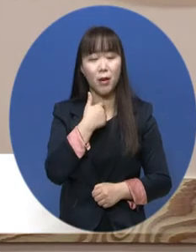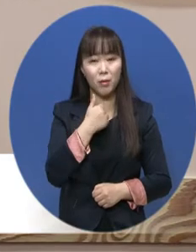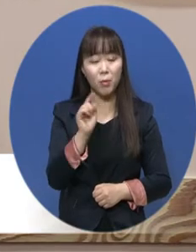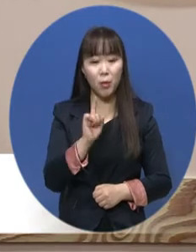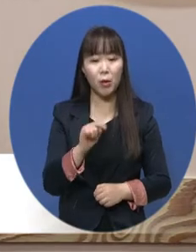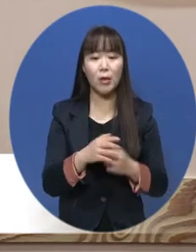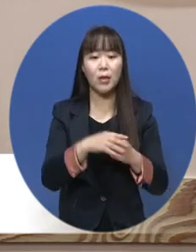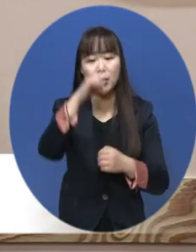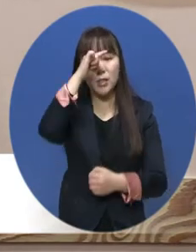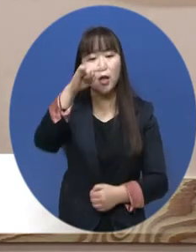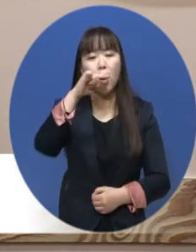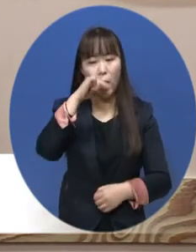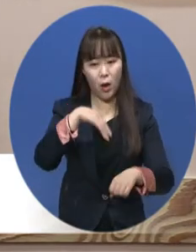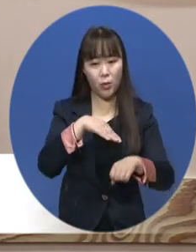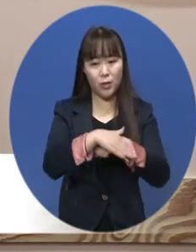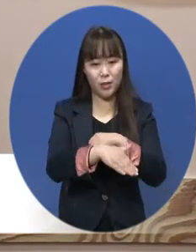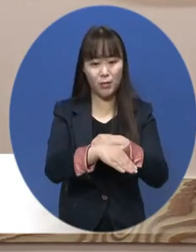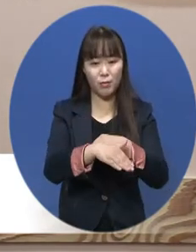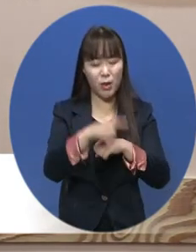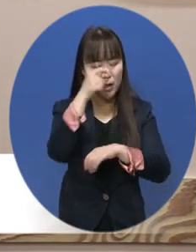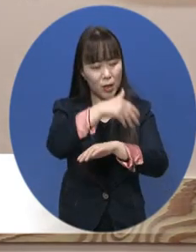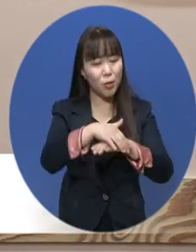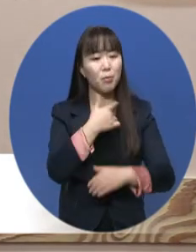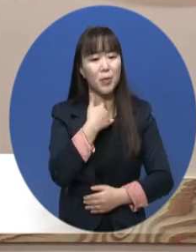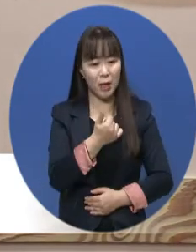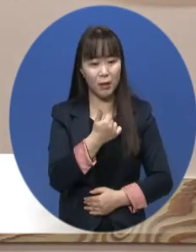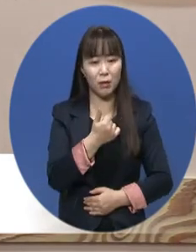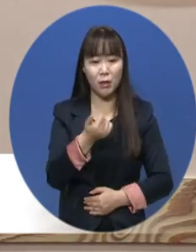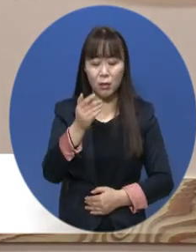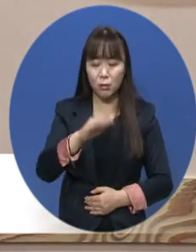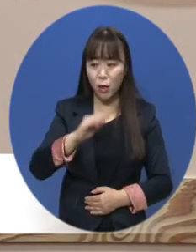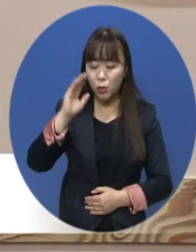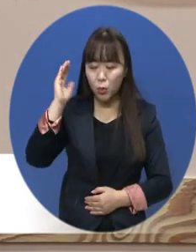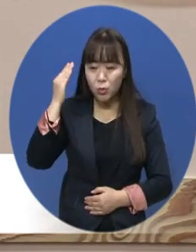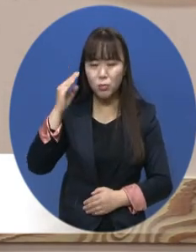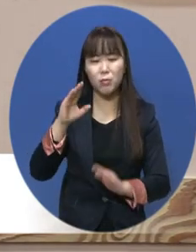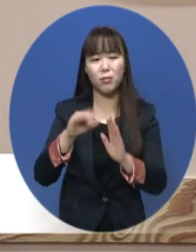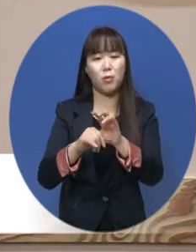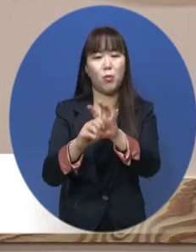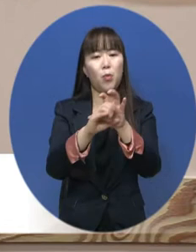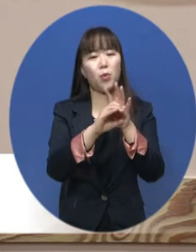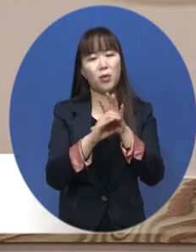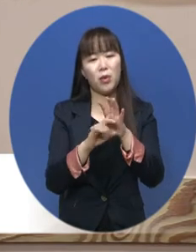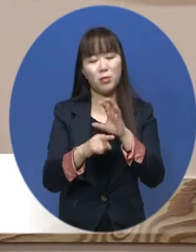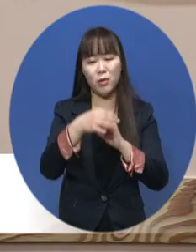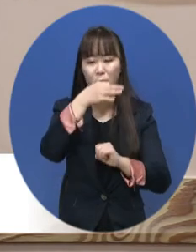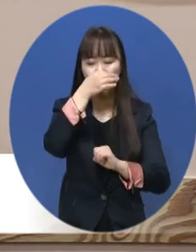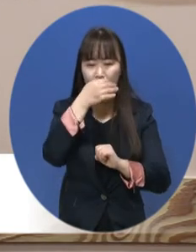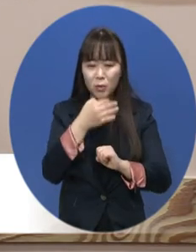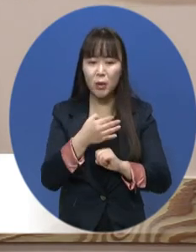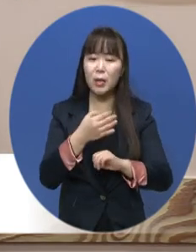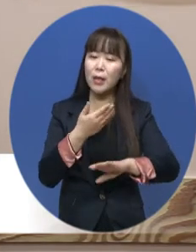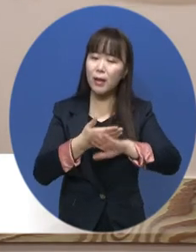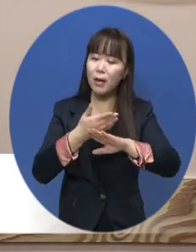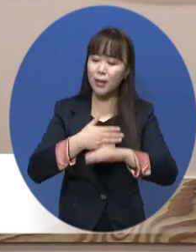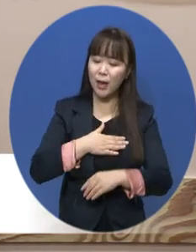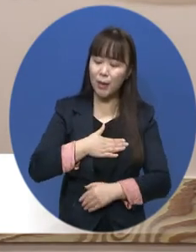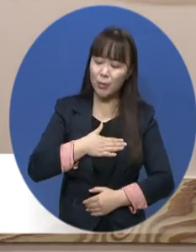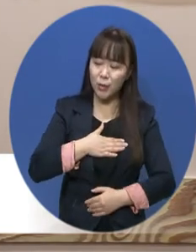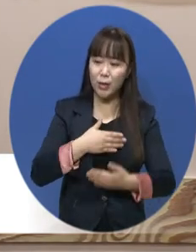때는 서양화 위주로 기획을 했었습니다. 그런데 요즘 코로나로 힘든 시기에 조금 다른